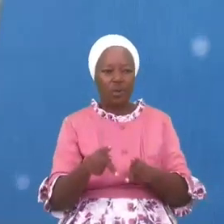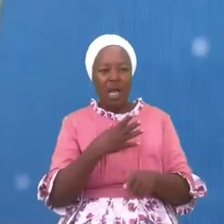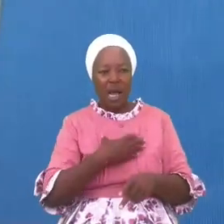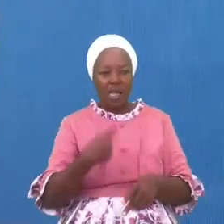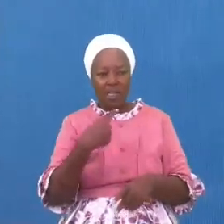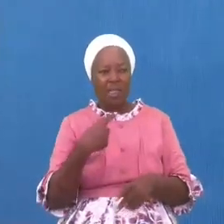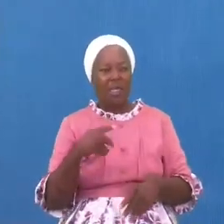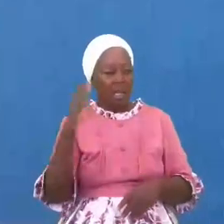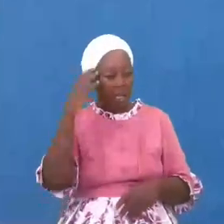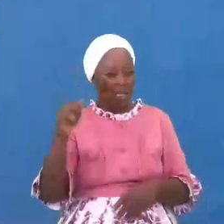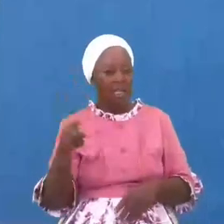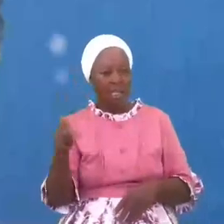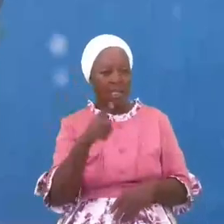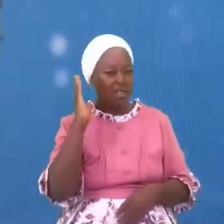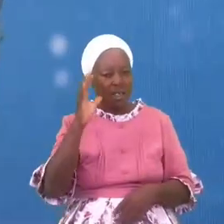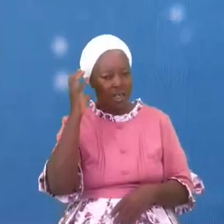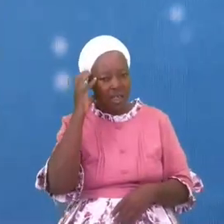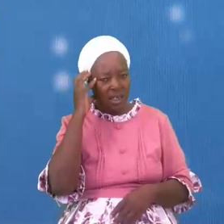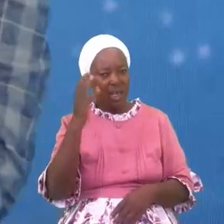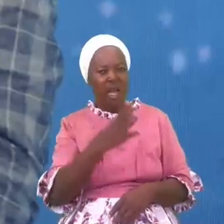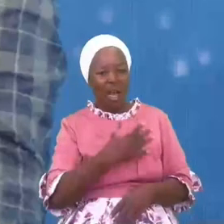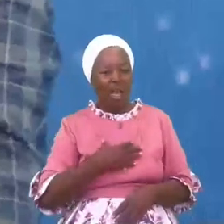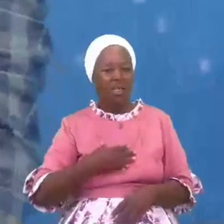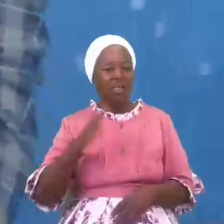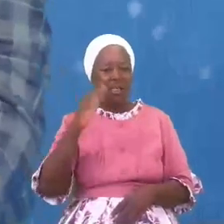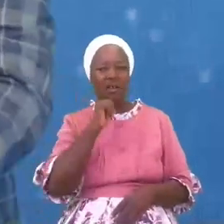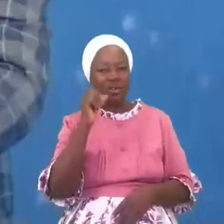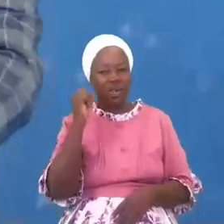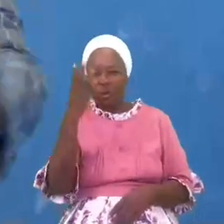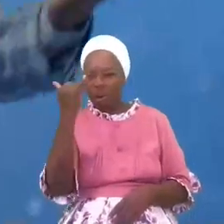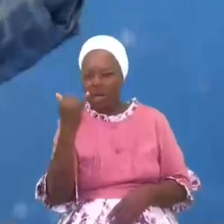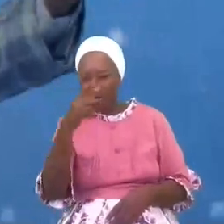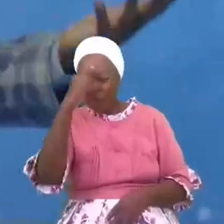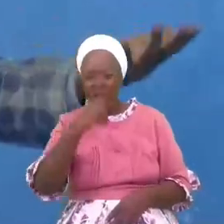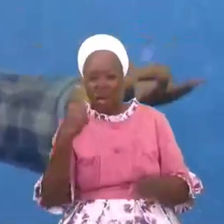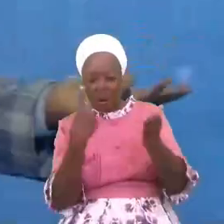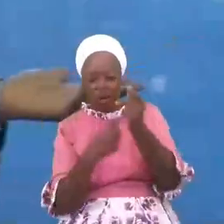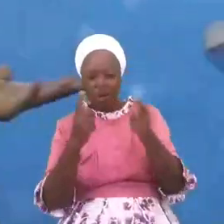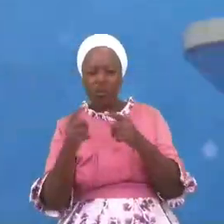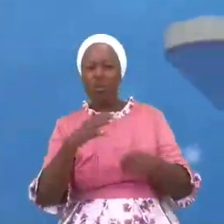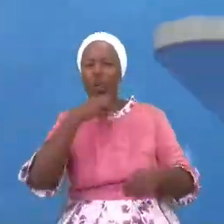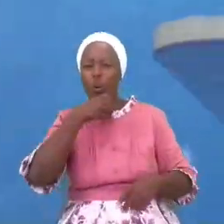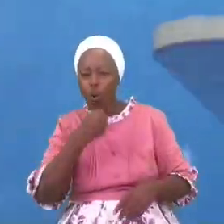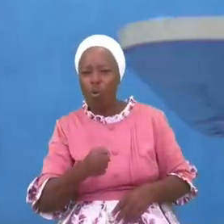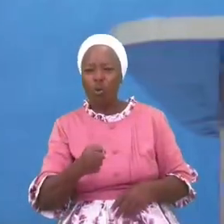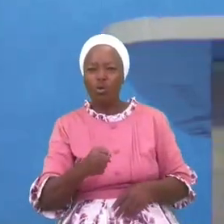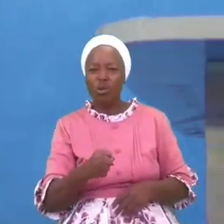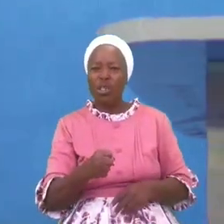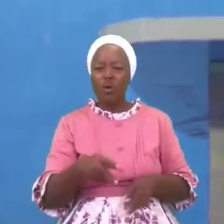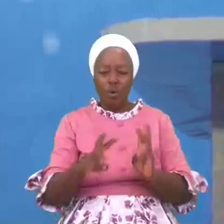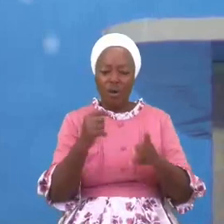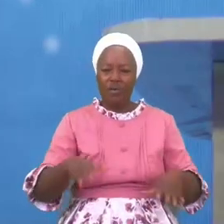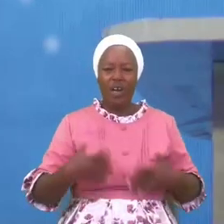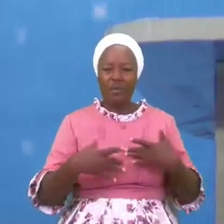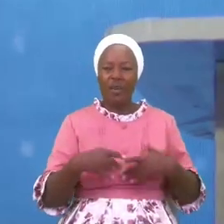ils s'attachaient aux anciennes traditions, ils s'attachaient. Même si j'ai tort, je préfère avoir tort. Regardez ces